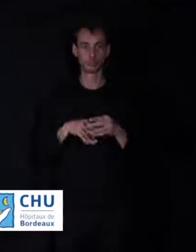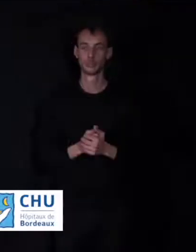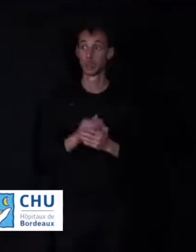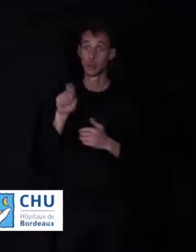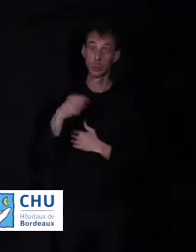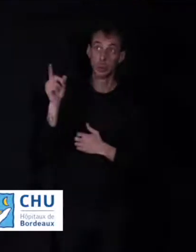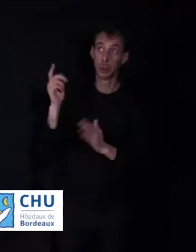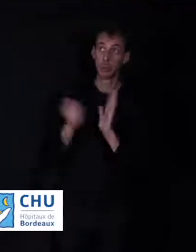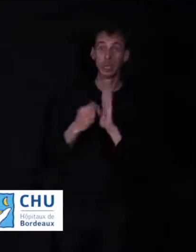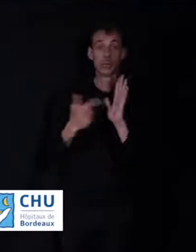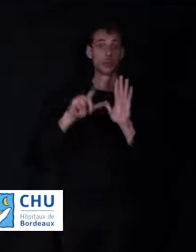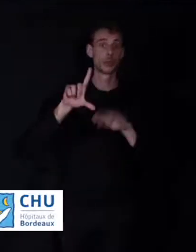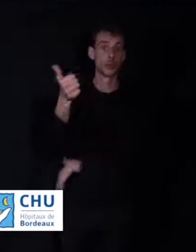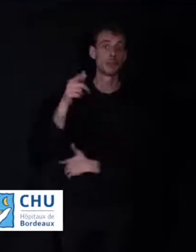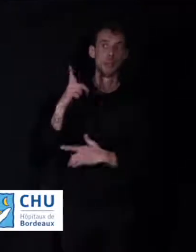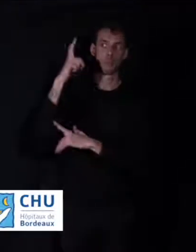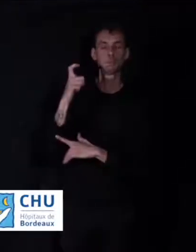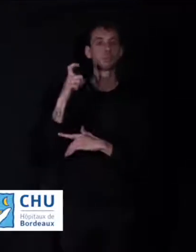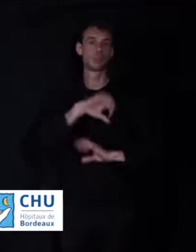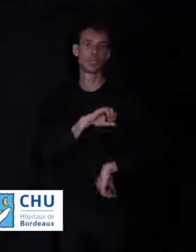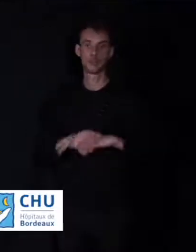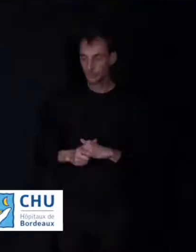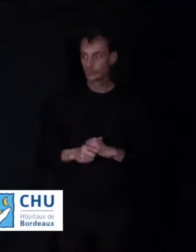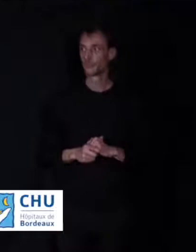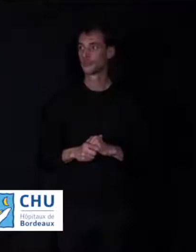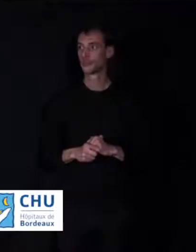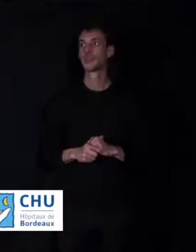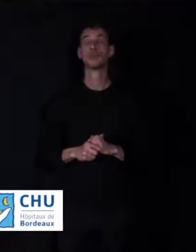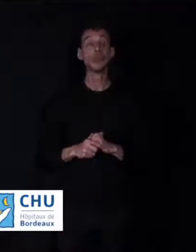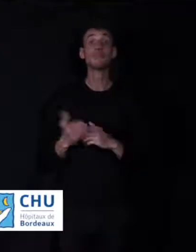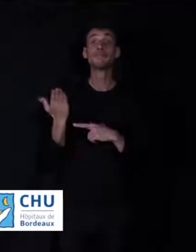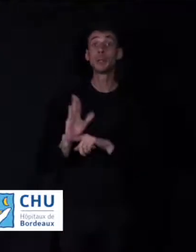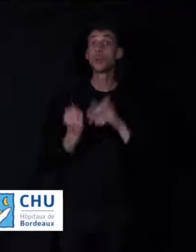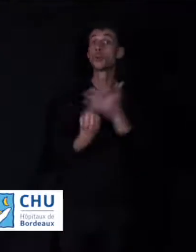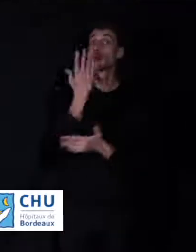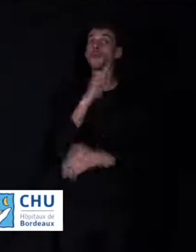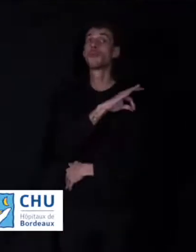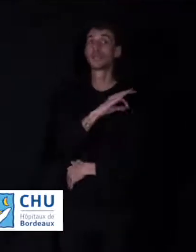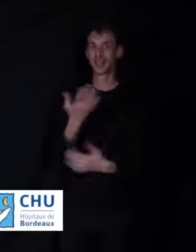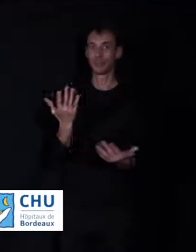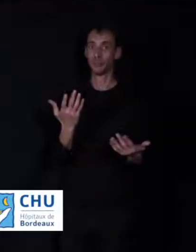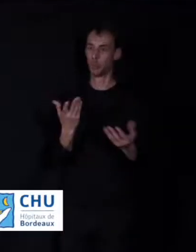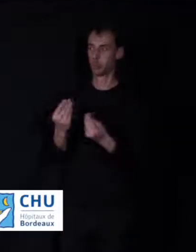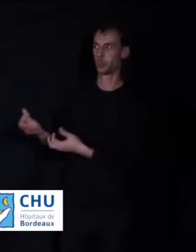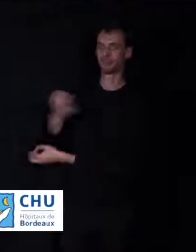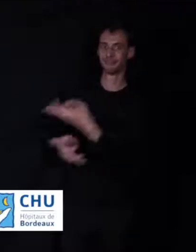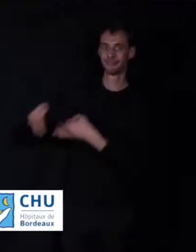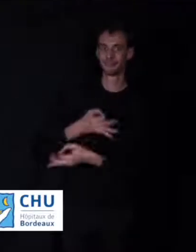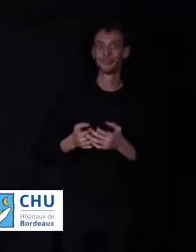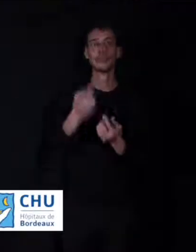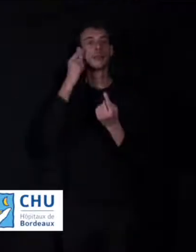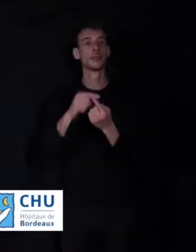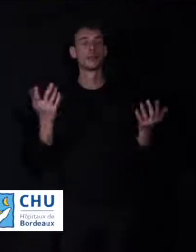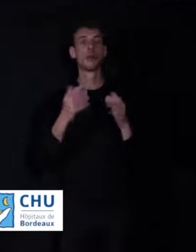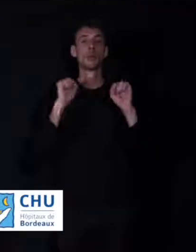Enfin, voici les nouveaux vaccins dont on parle beaucoup. Tout d'abord, les vaccins basés sur des navettes de vecteurs